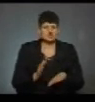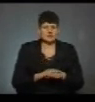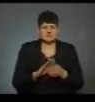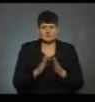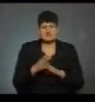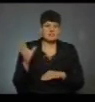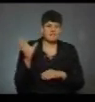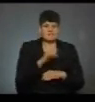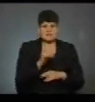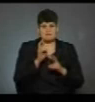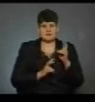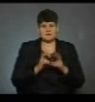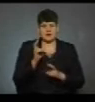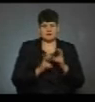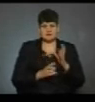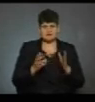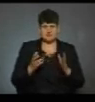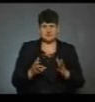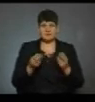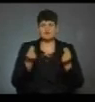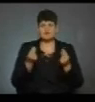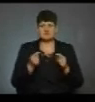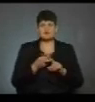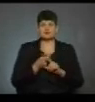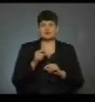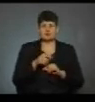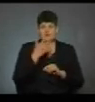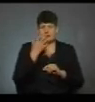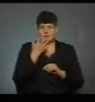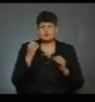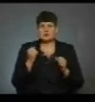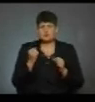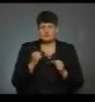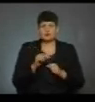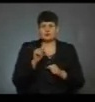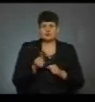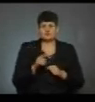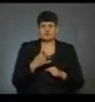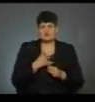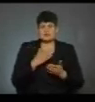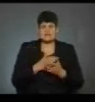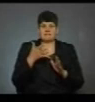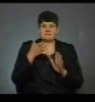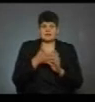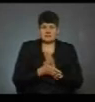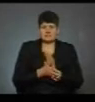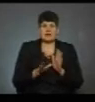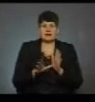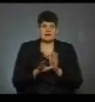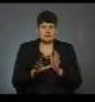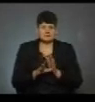всіх підприємствах теплопостачання в Україні фінансово в зв'язку з такою теплою зимою, в зв'язку з тим, що в нас є витрати, такі як